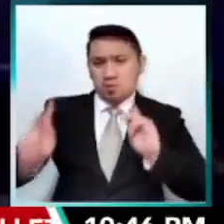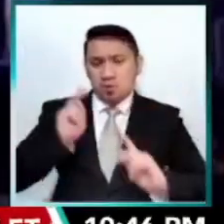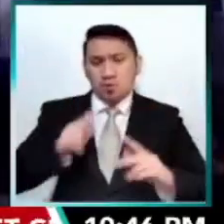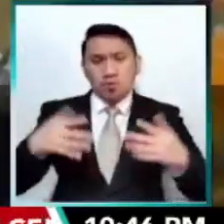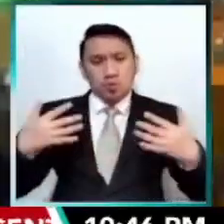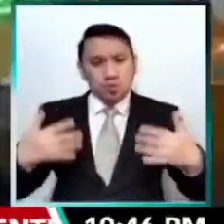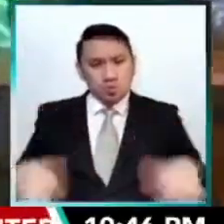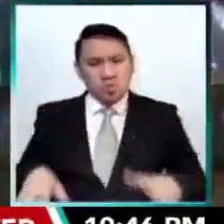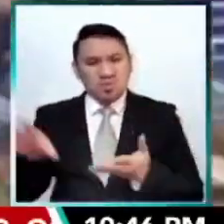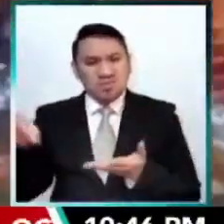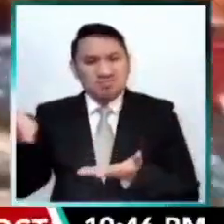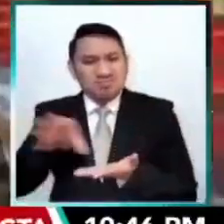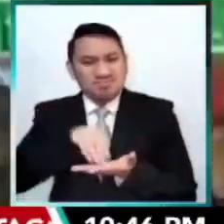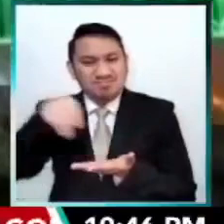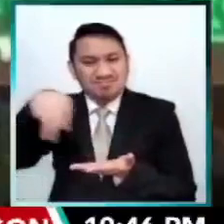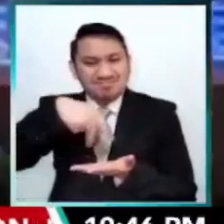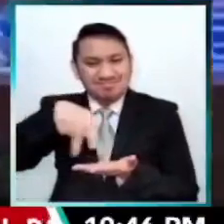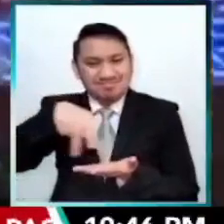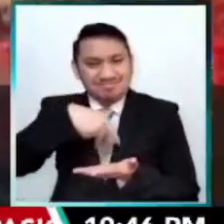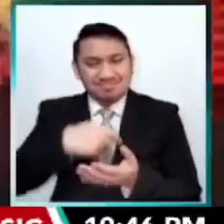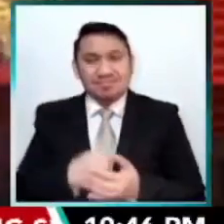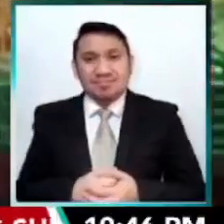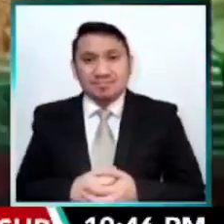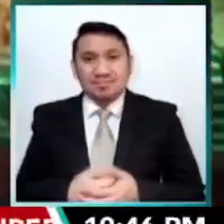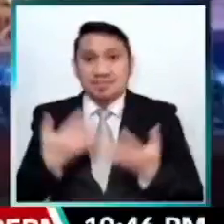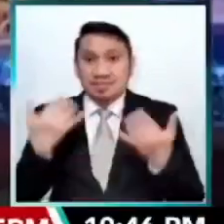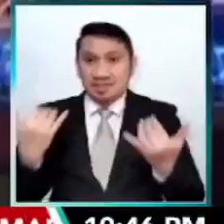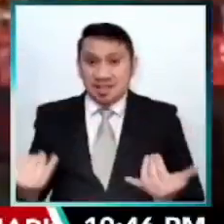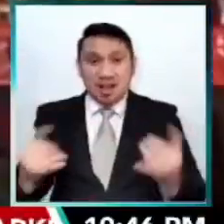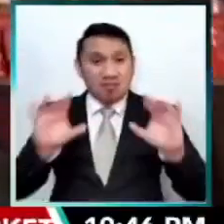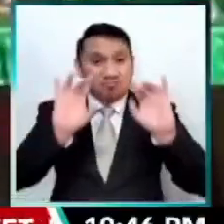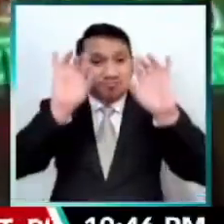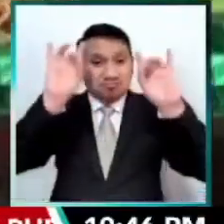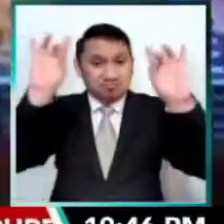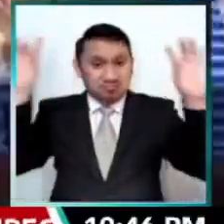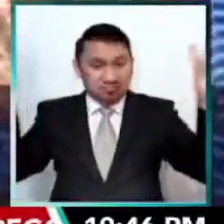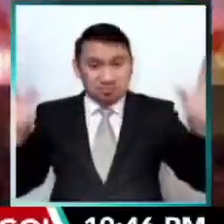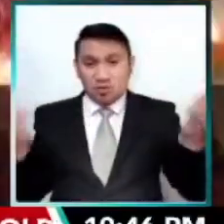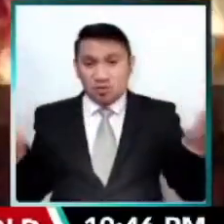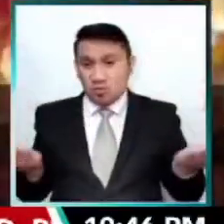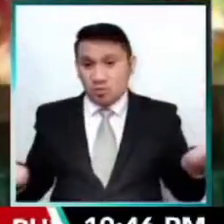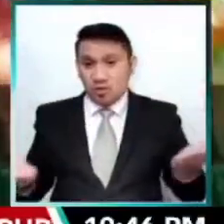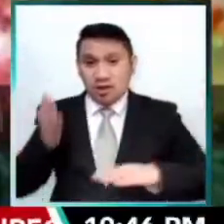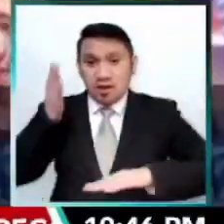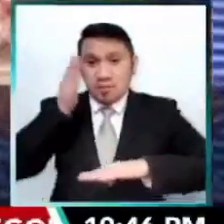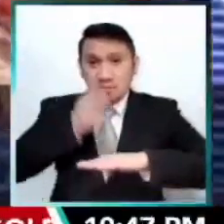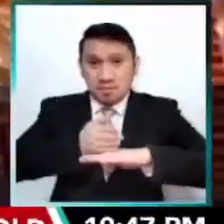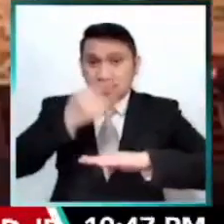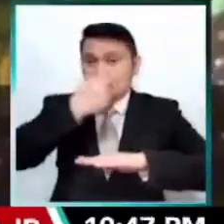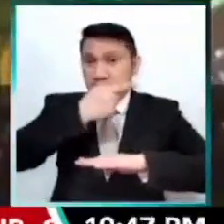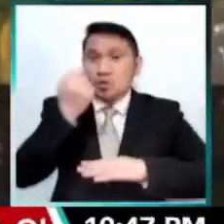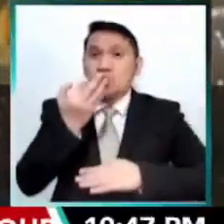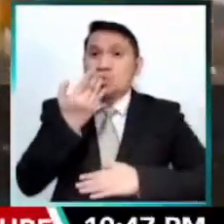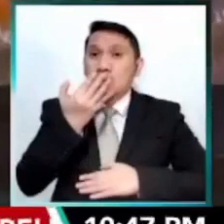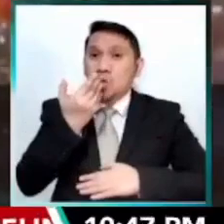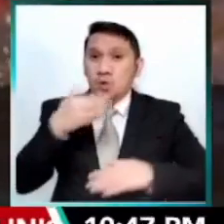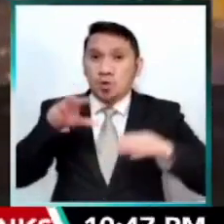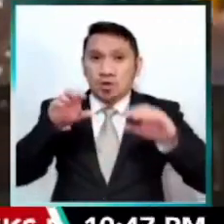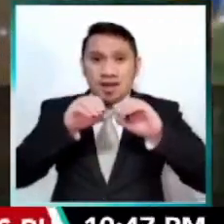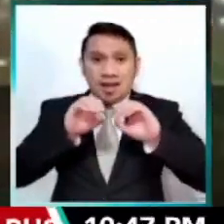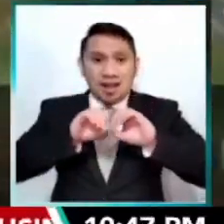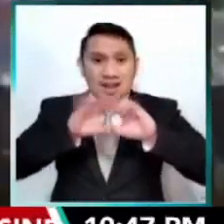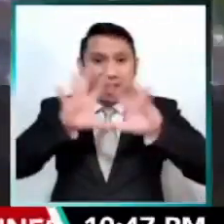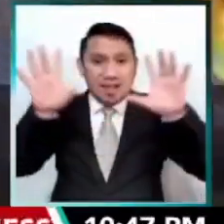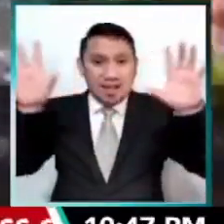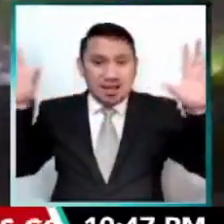dance presentation. Nagdiningning naman ng provincial capital ng Batanes dahil sa makukulay na pailaw. Meron din silang